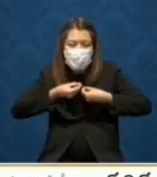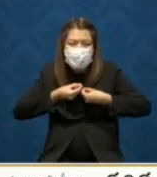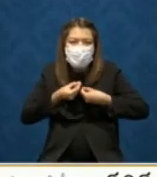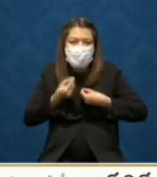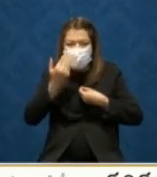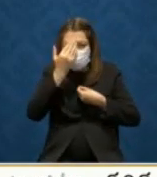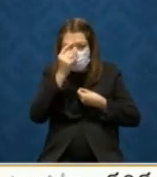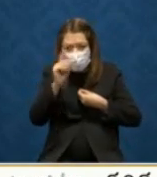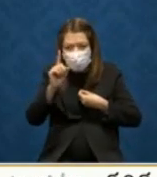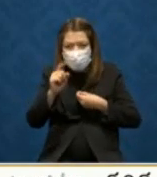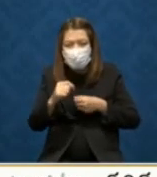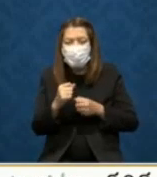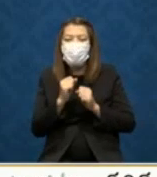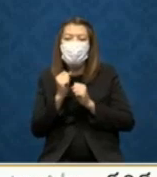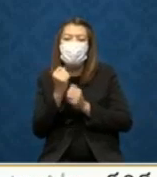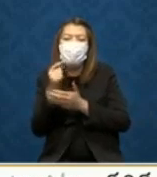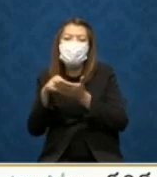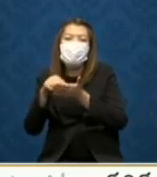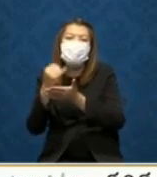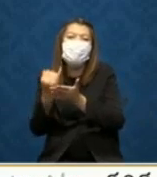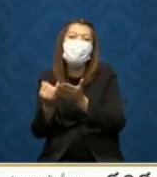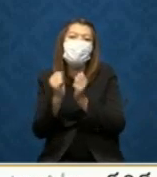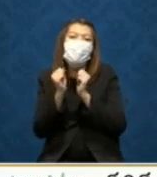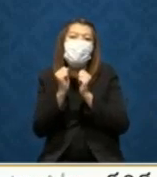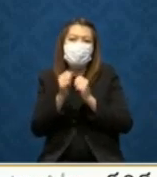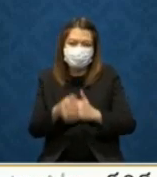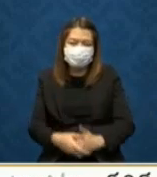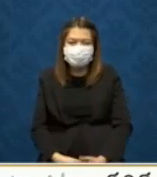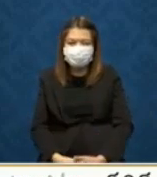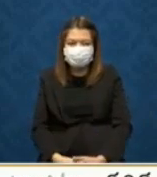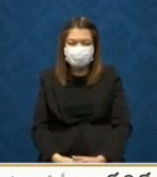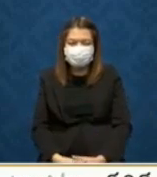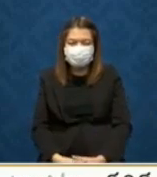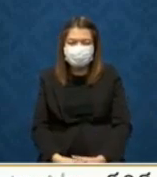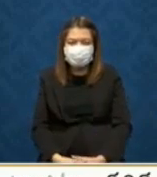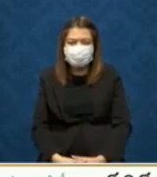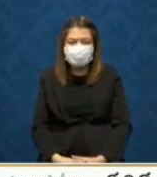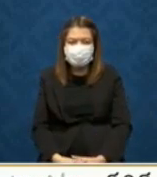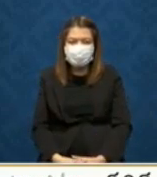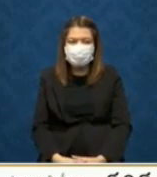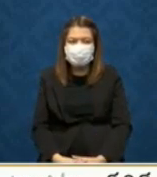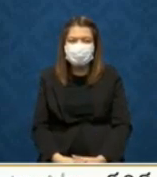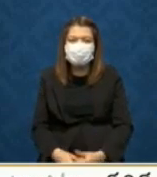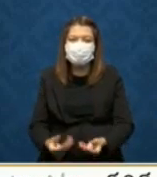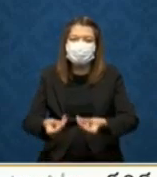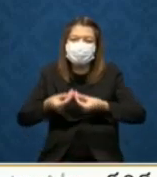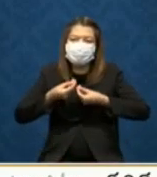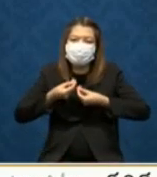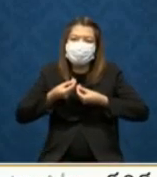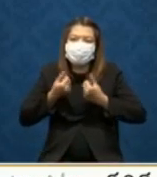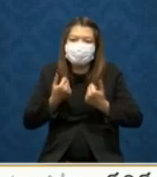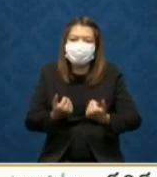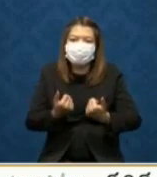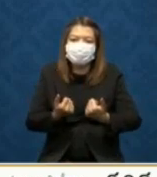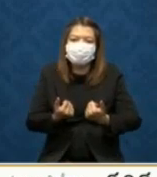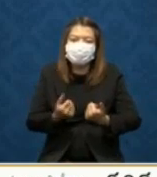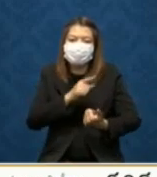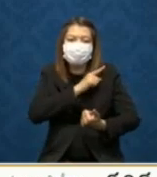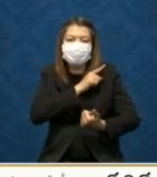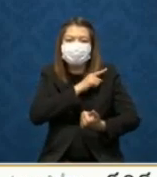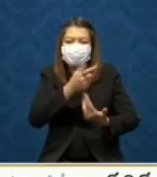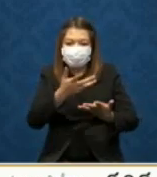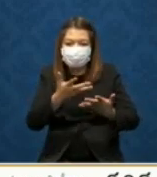ก็คือท่านกบแพ้เลือกตั้งแล้วท่านให้วันนี้ไม่เป็นระบบเลยครับให้กับคนที่ไม่ได้รับผิดชอบ